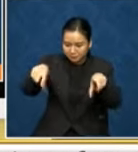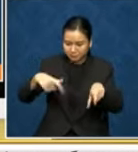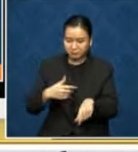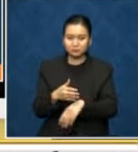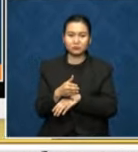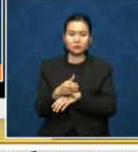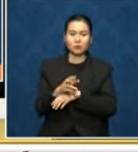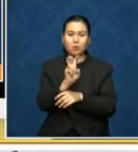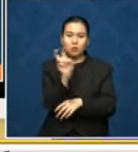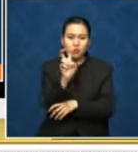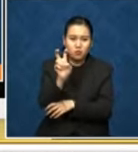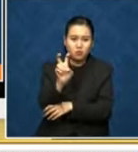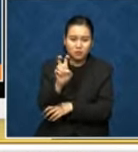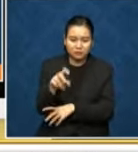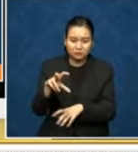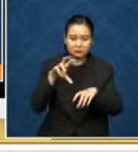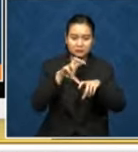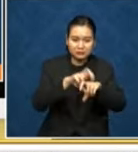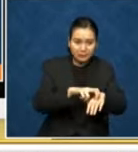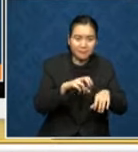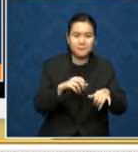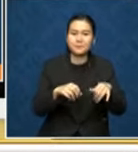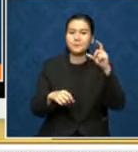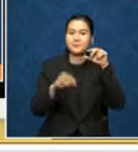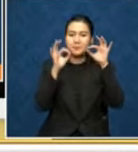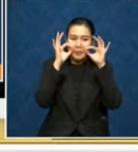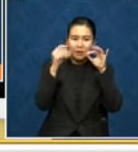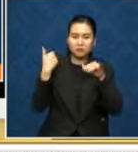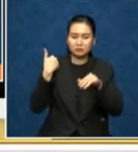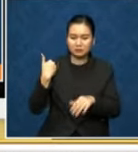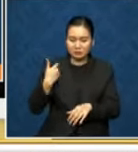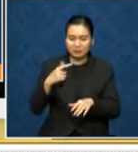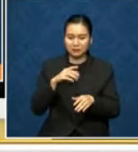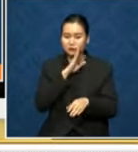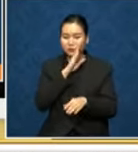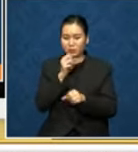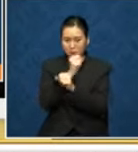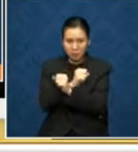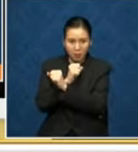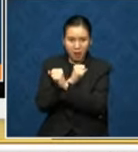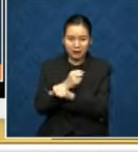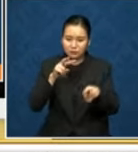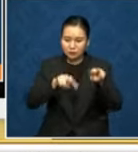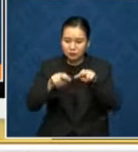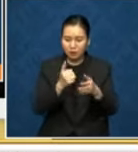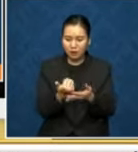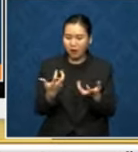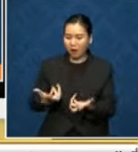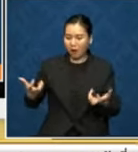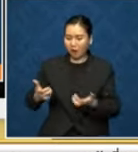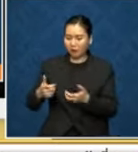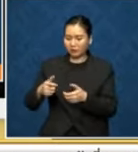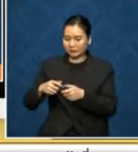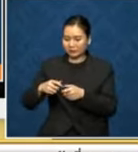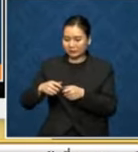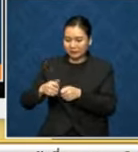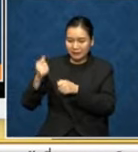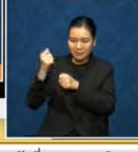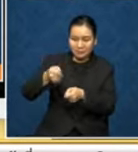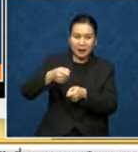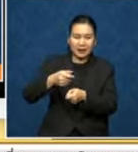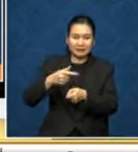ามากินแมวในบ้านนะคะเกิดความเสี่ยงต่อประชาชนเมื่อเจ้าหน้าที่กู้ภัยเข้าไปในบ้านค่ะก็ไม่มีอุปกรณ์นะคะใช้มือเปล่าใน